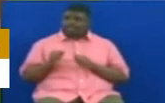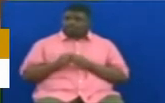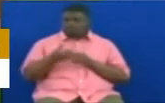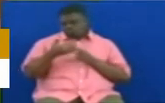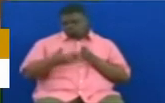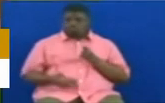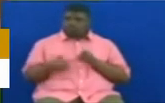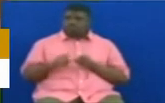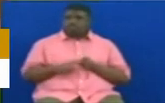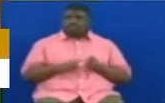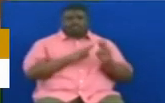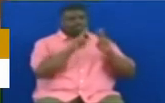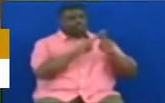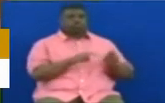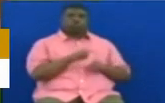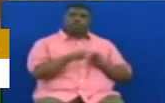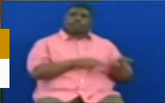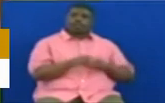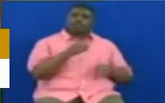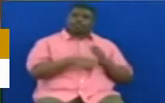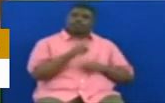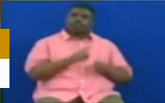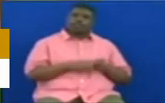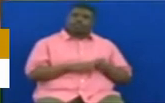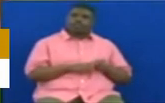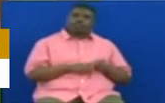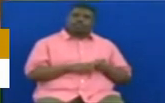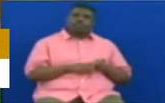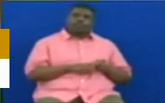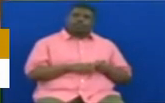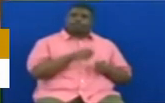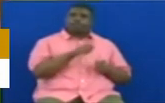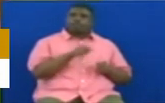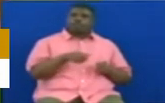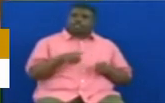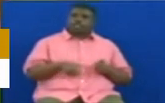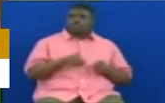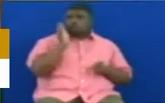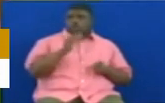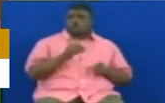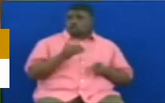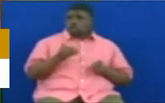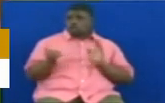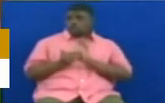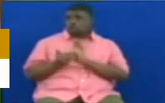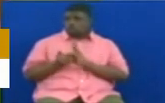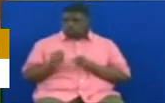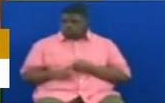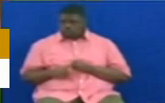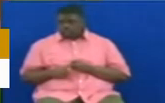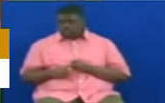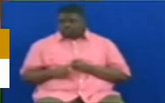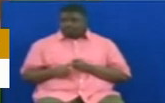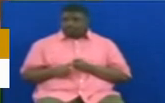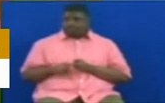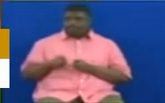Kuna international agreements within the sphere ya public international law, na kuna international agreements within the sphere of